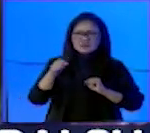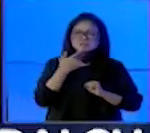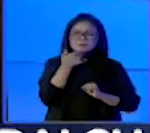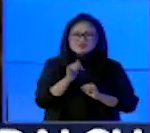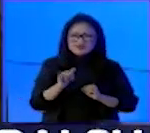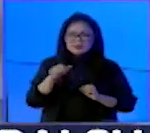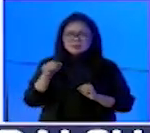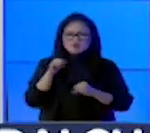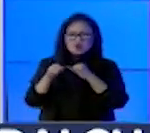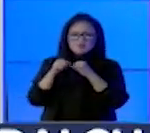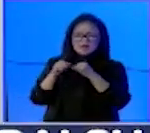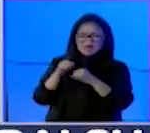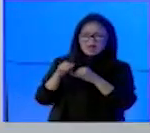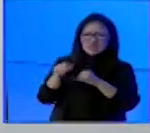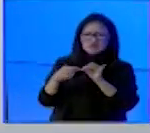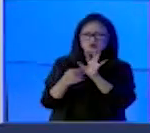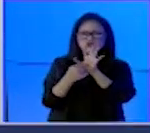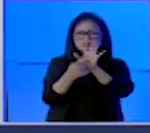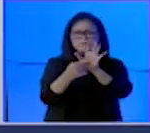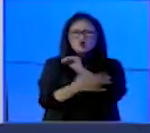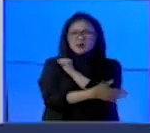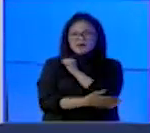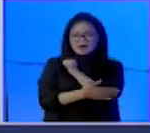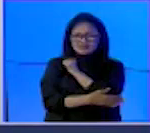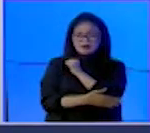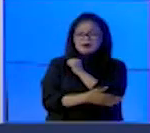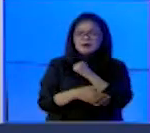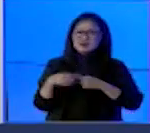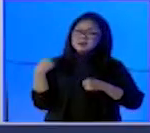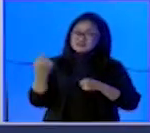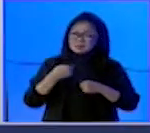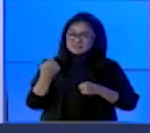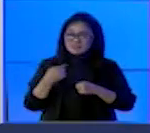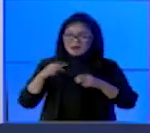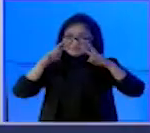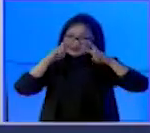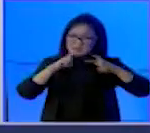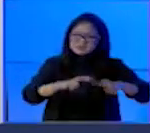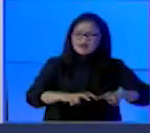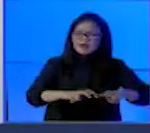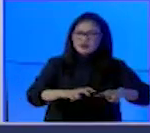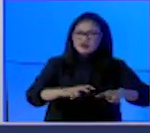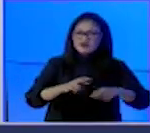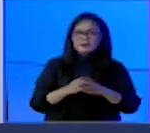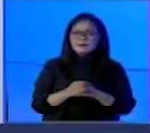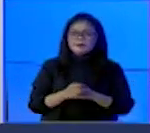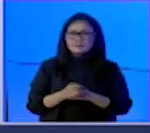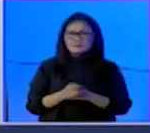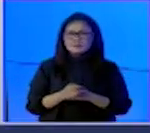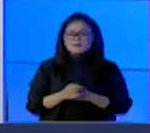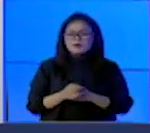negara. Kami melakukan penyelidikan lah terhadap apa yang mereka maksud